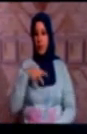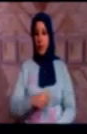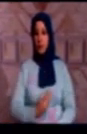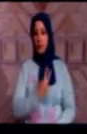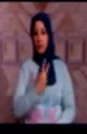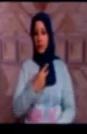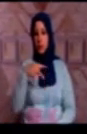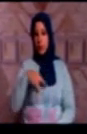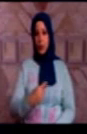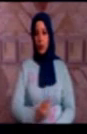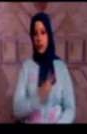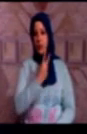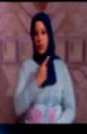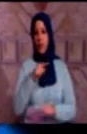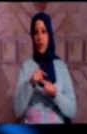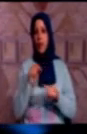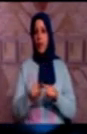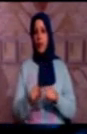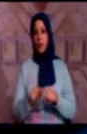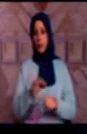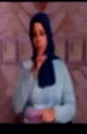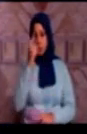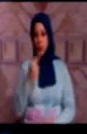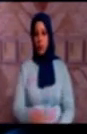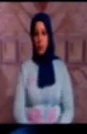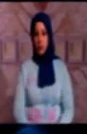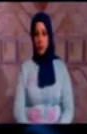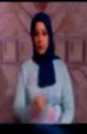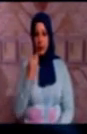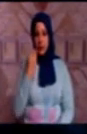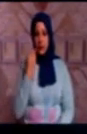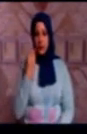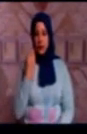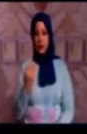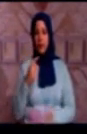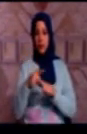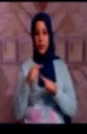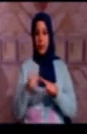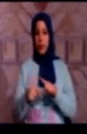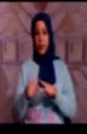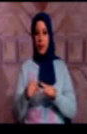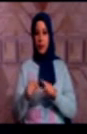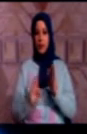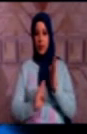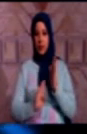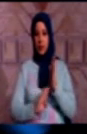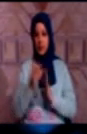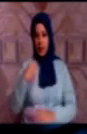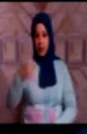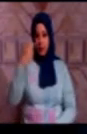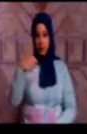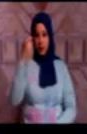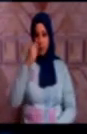78% كلام جميل 3% عن العام الماضي